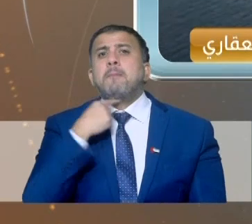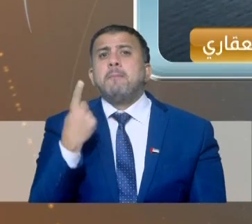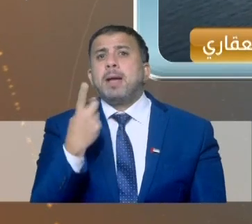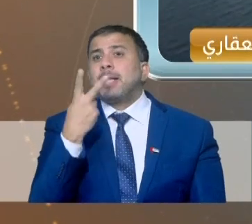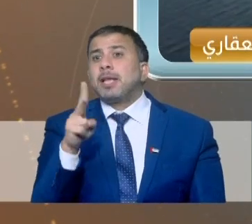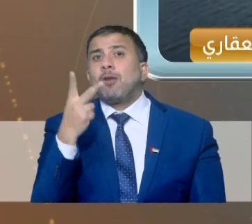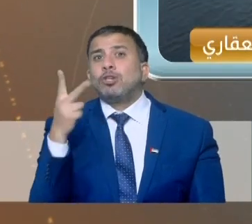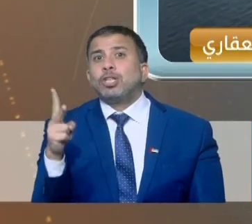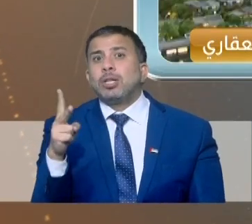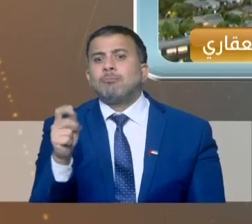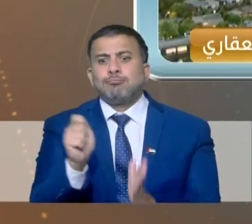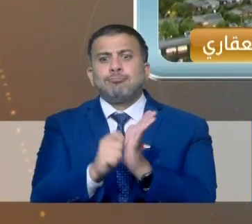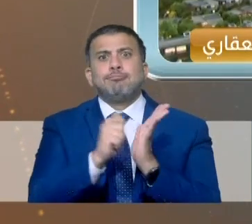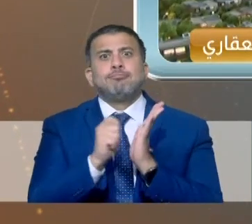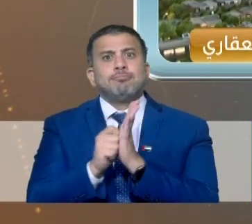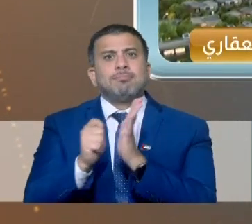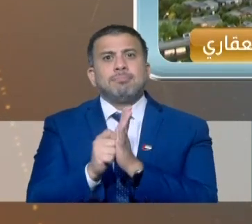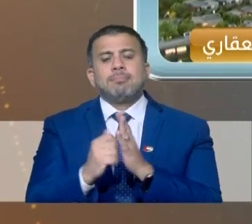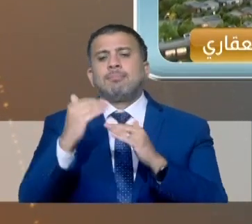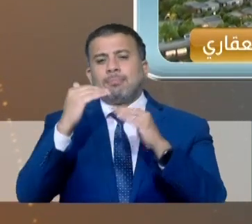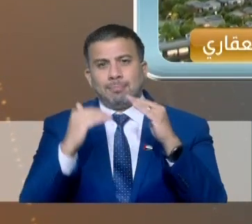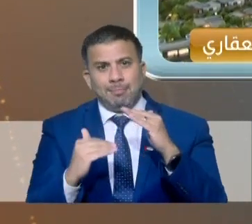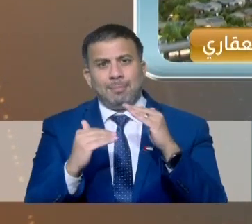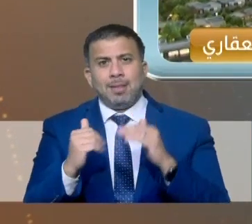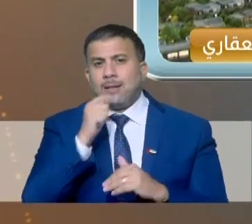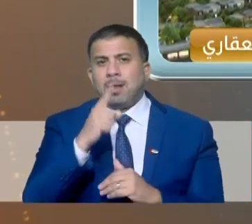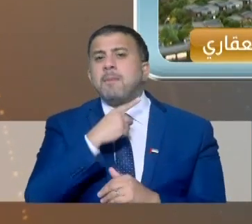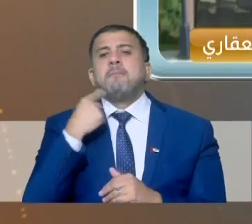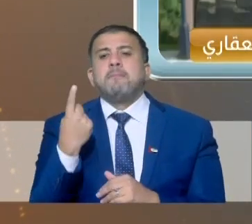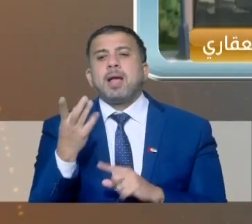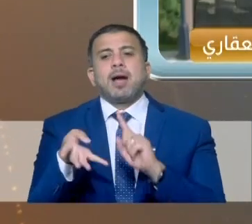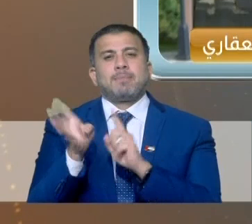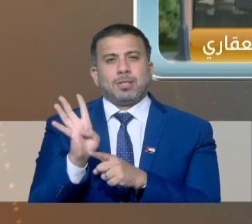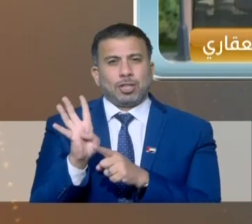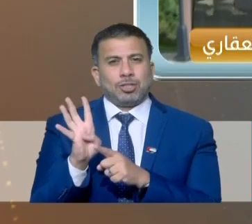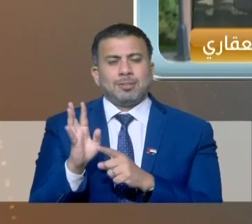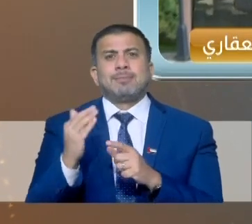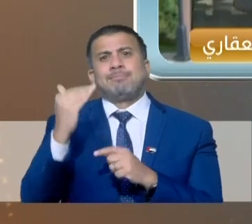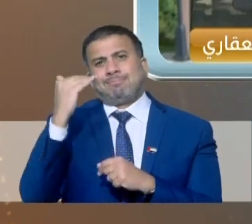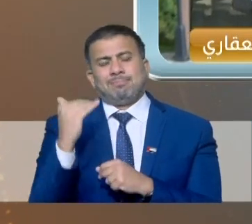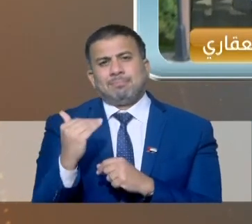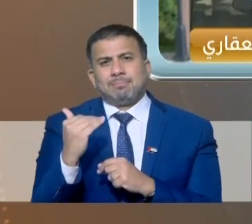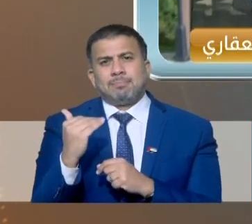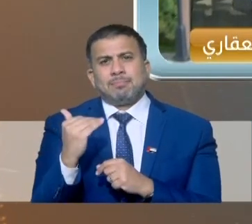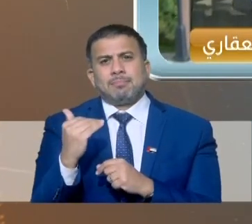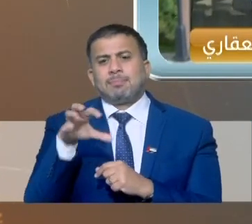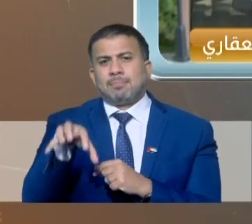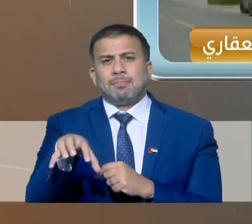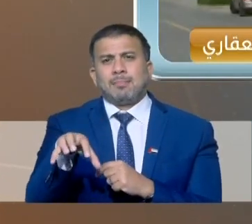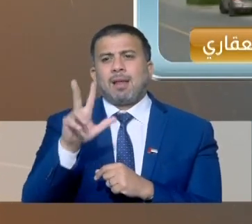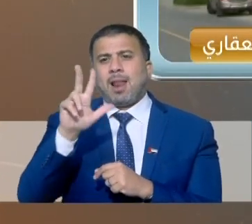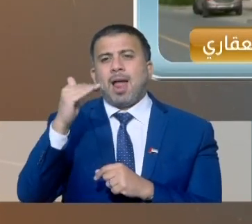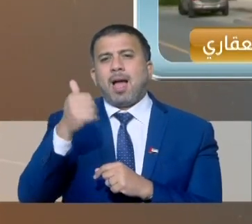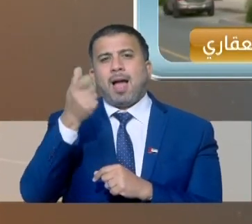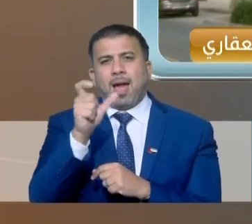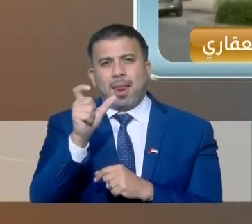122 معاملة، تلتها منطقة مزيرعة ب 114 معاملة، وبعدها منطقة الخان